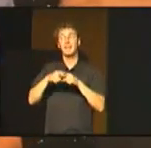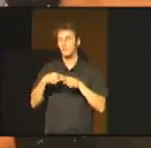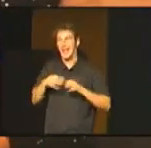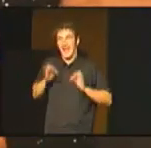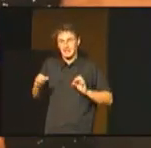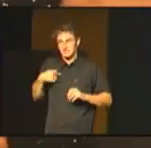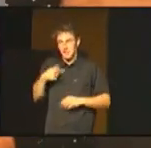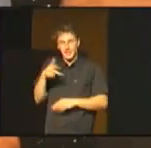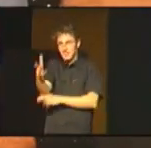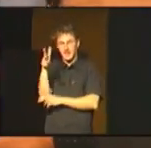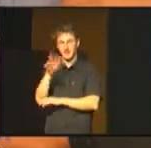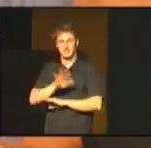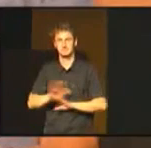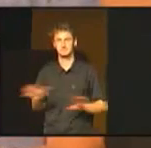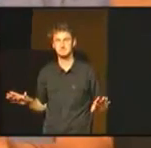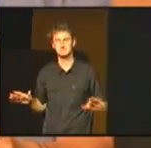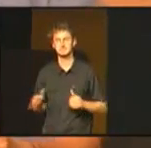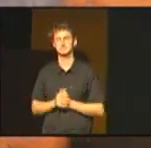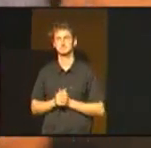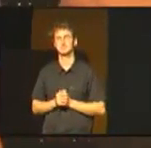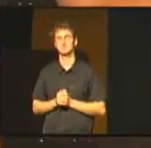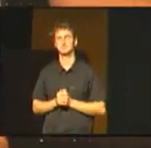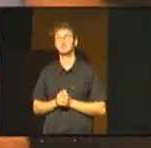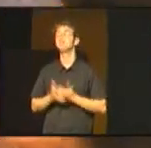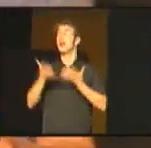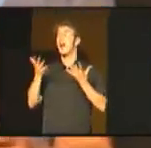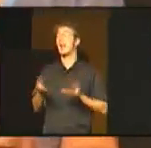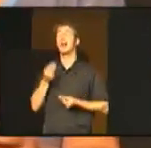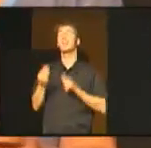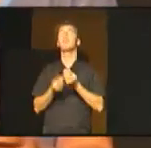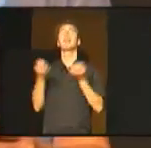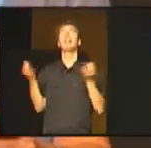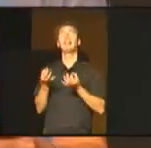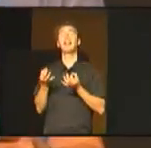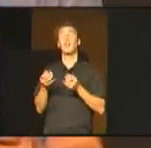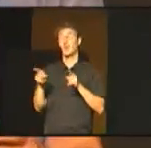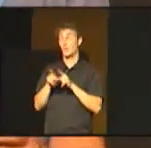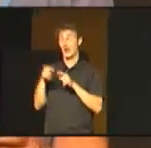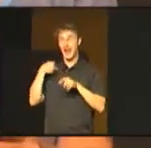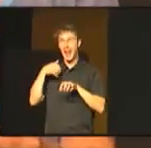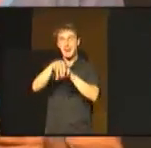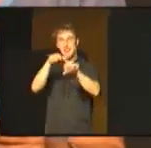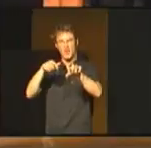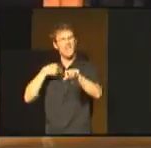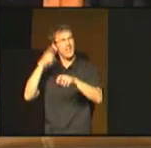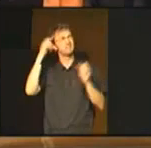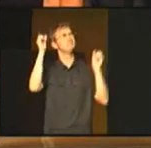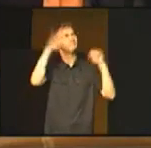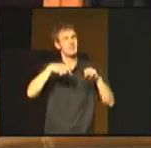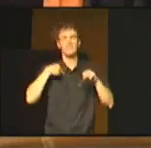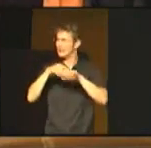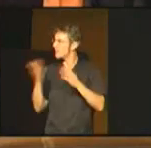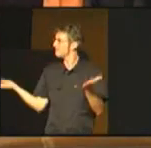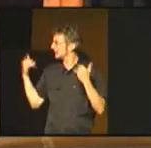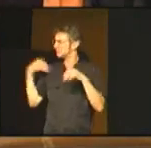nostre deure. Ara es tracta d'ampliar la majoria dels que estem convençuts d'aquest